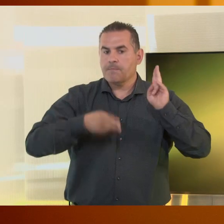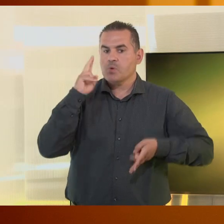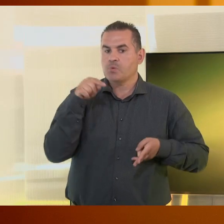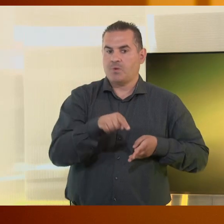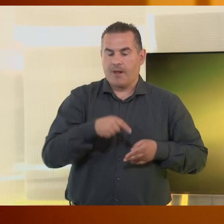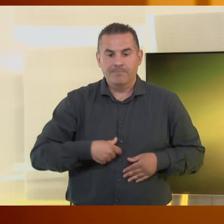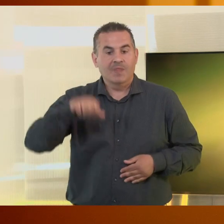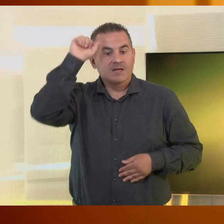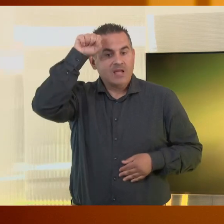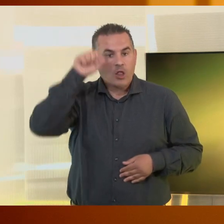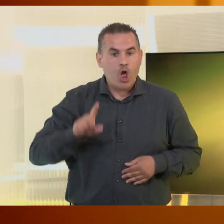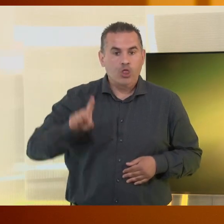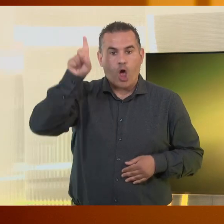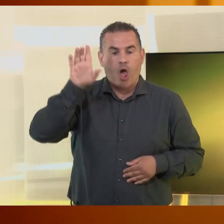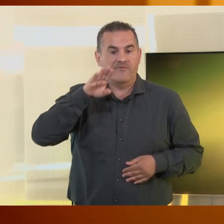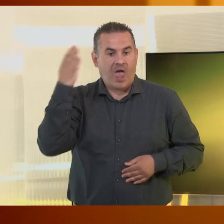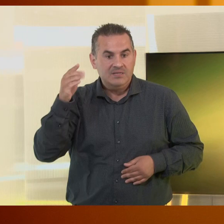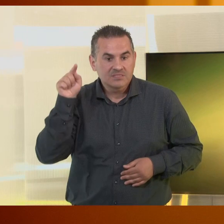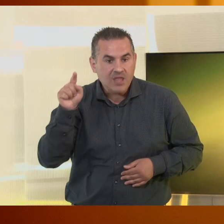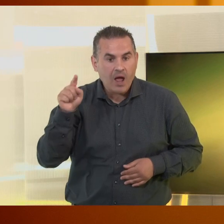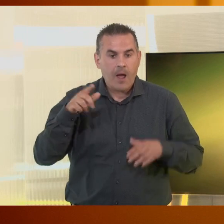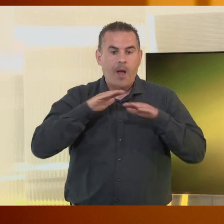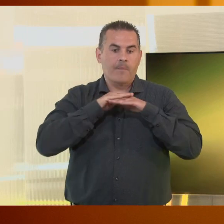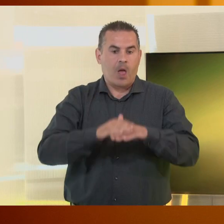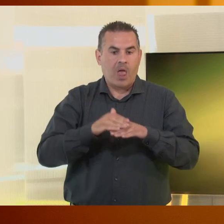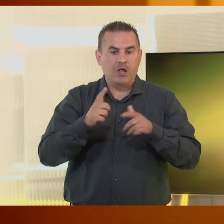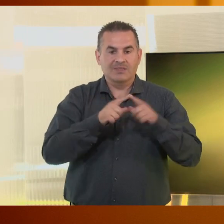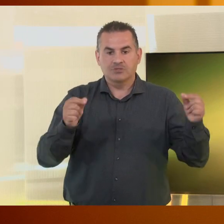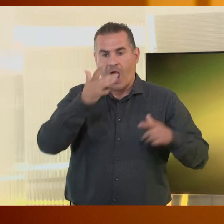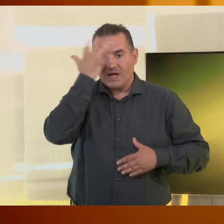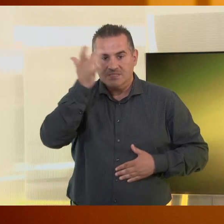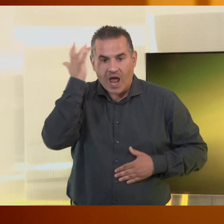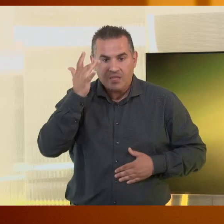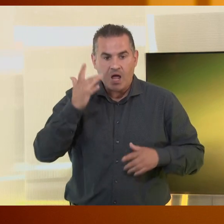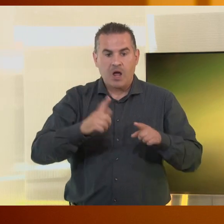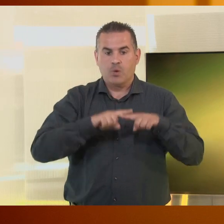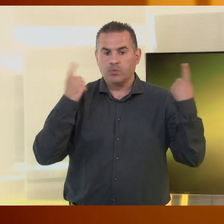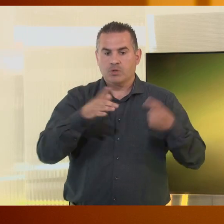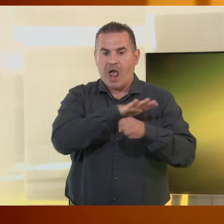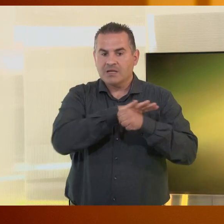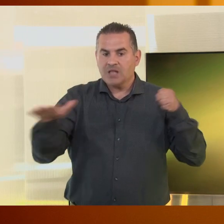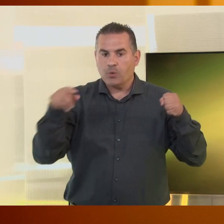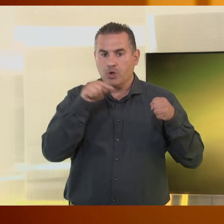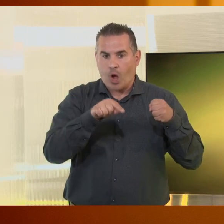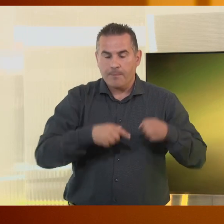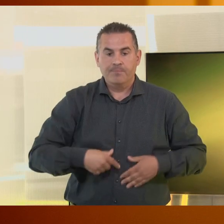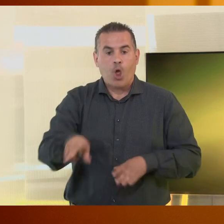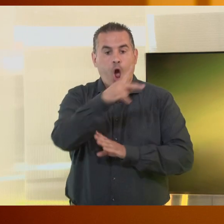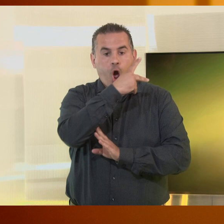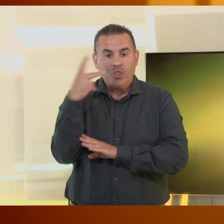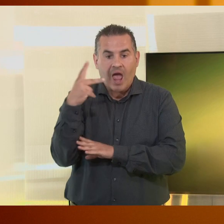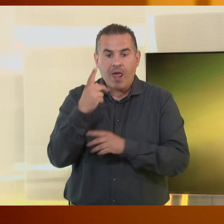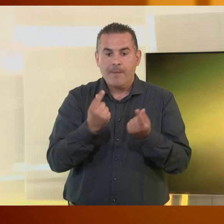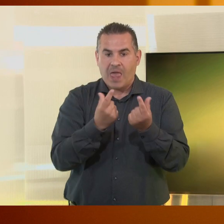tutto esaurito, nonostante i rincari nei prezzi degli hotel dovuti agli incrementi dei costi di esercizio. Gli arrivi si preannunciano in linea con l'Exploit